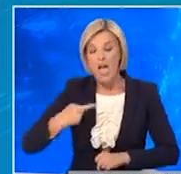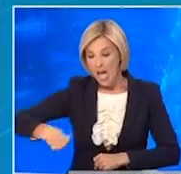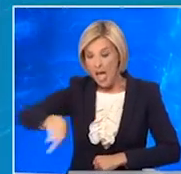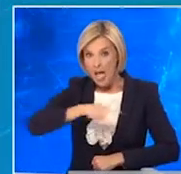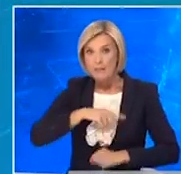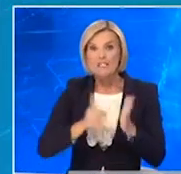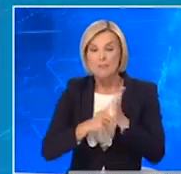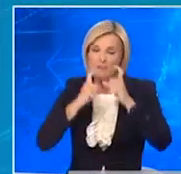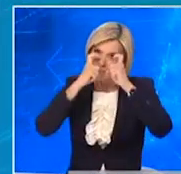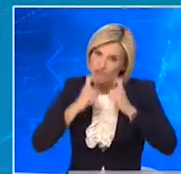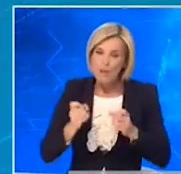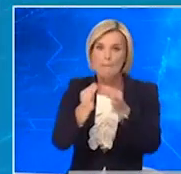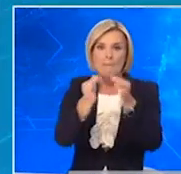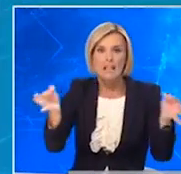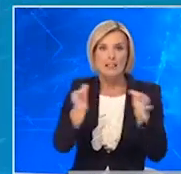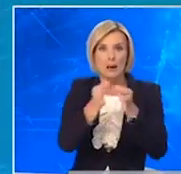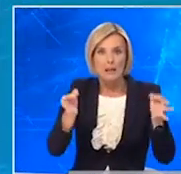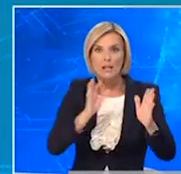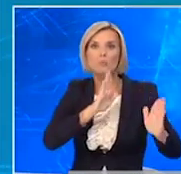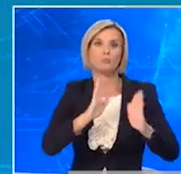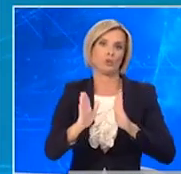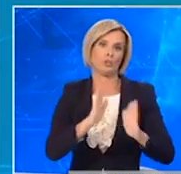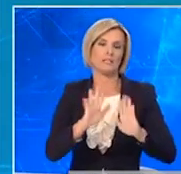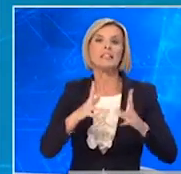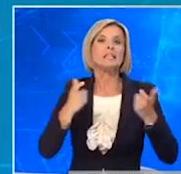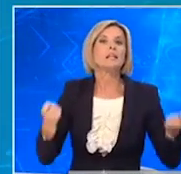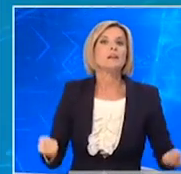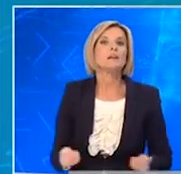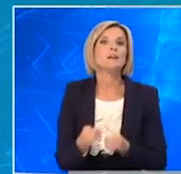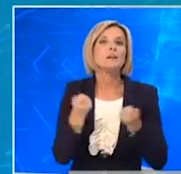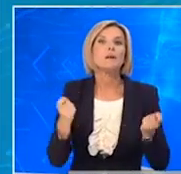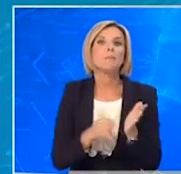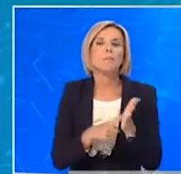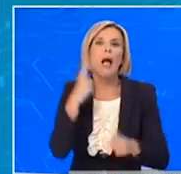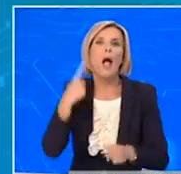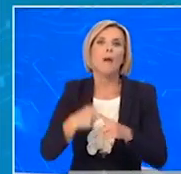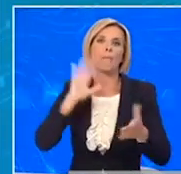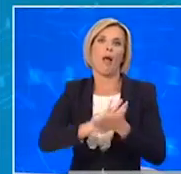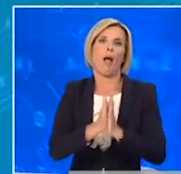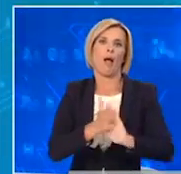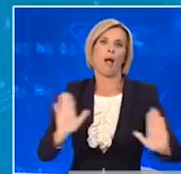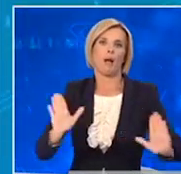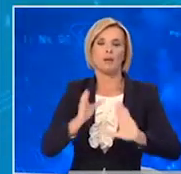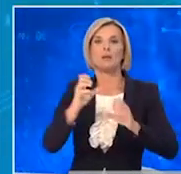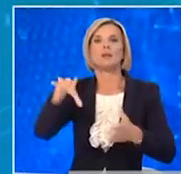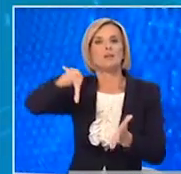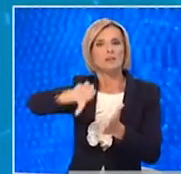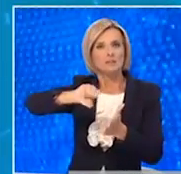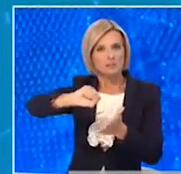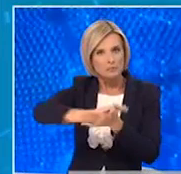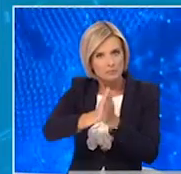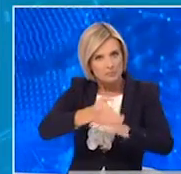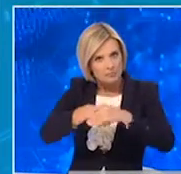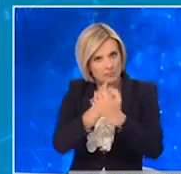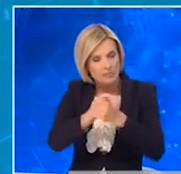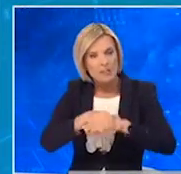μας. Εξαρτάται από τον καθέναν από εμάς. Και αυτά που πρέπει να κάνουμε παραμένουν απλά. Τηρούμε πιστά τους κανόνες αυτοποστασίας